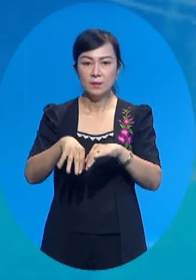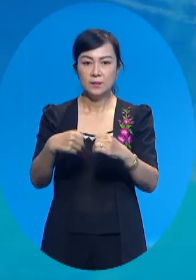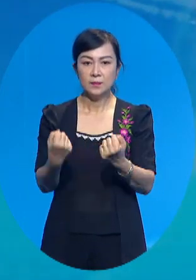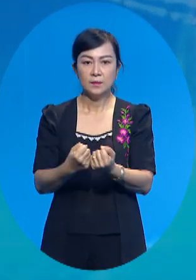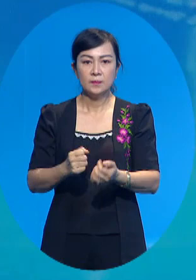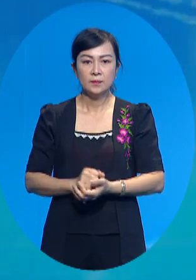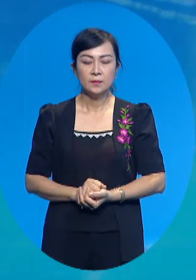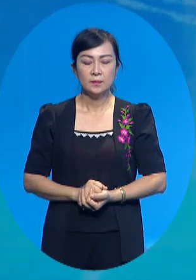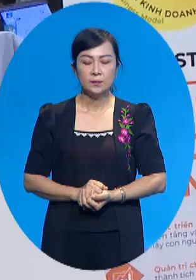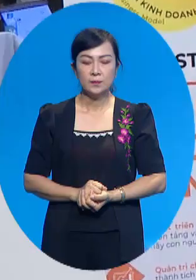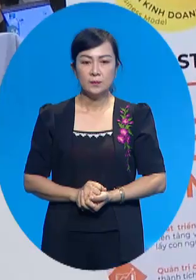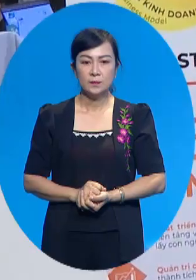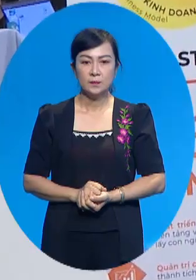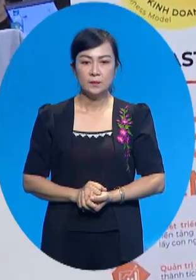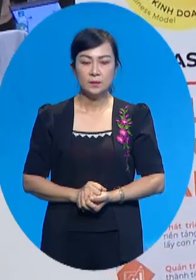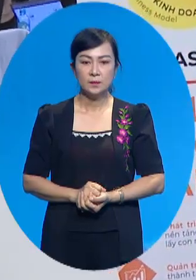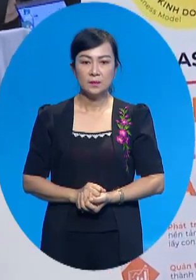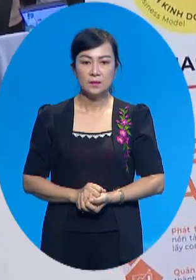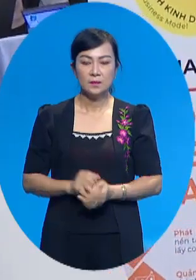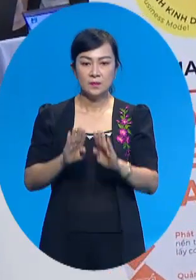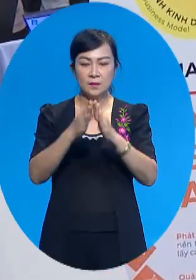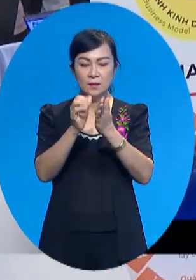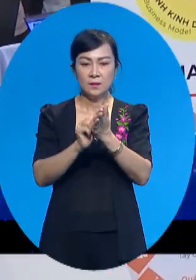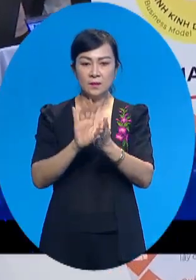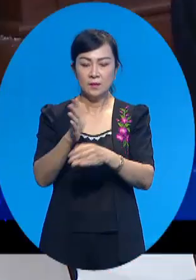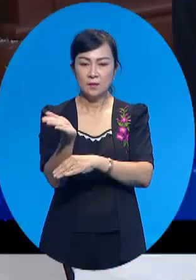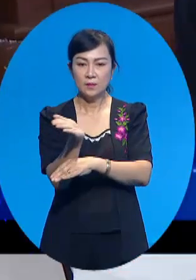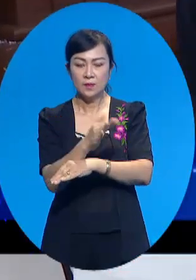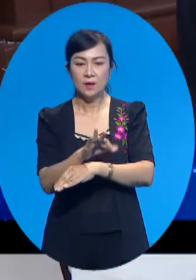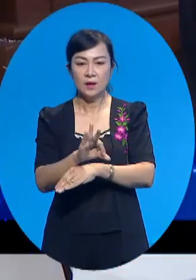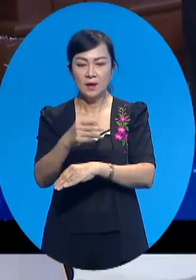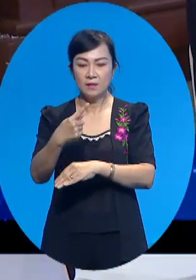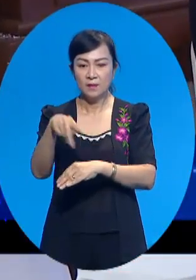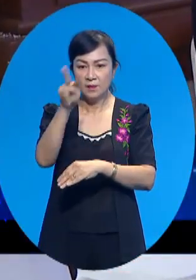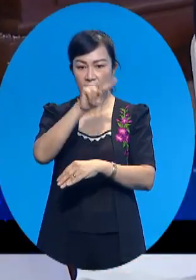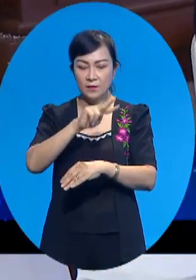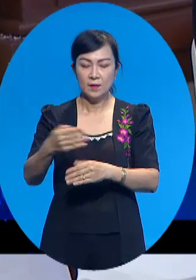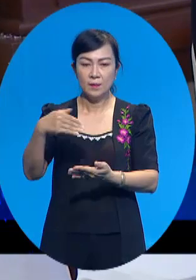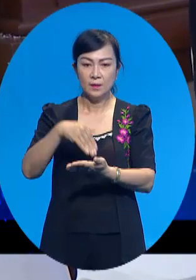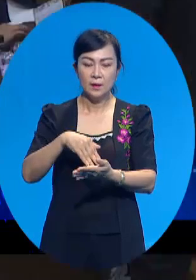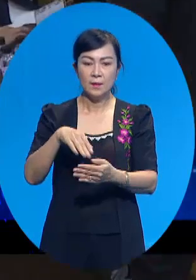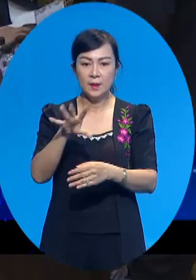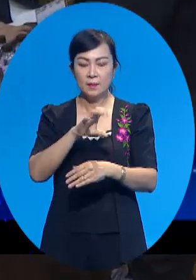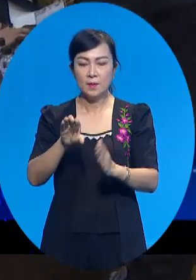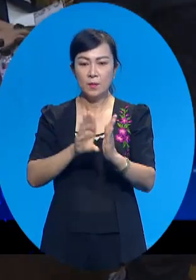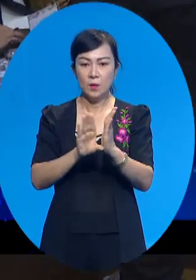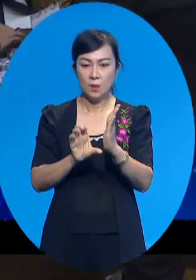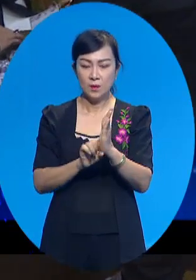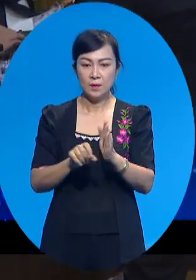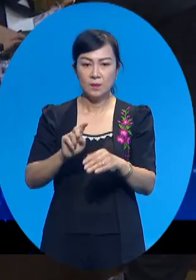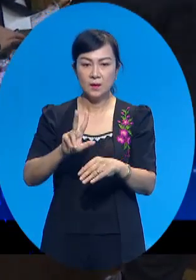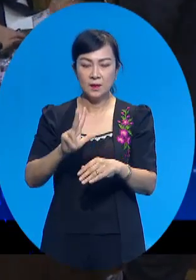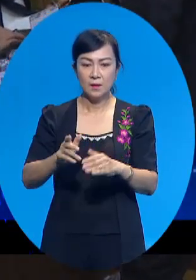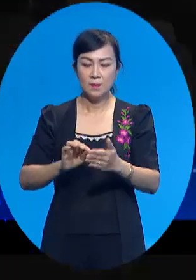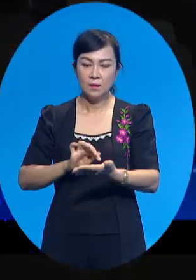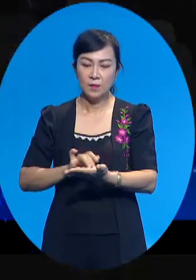tổ chức. Được triển khai từ tháng 5 vừa qua, TechFest Việt Nam đã thu hút 500 hồ sơ đăng ký dự thi từ 18 làng